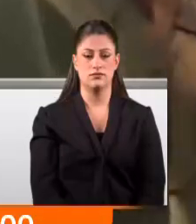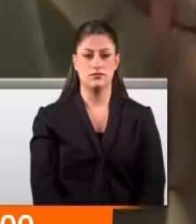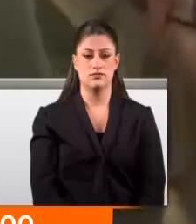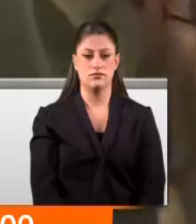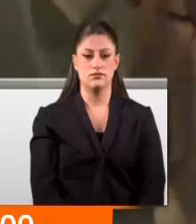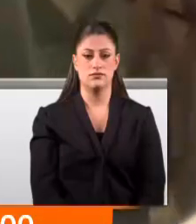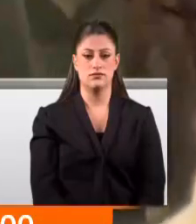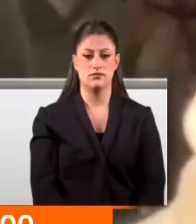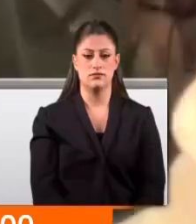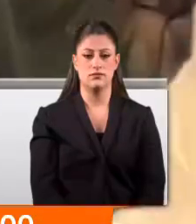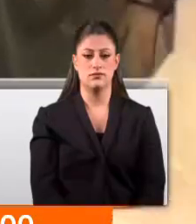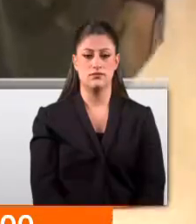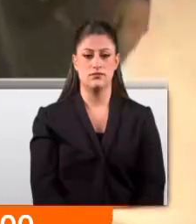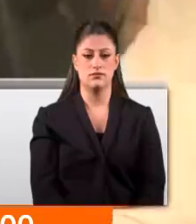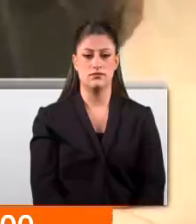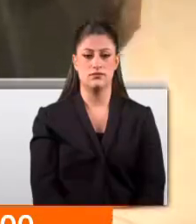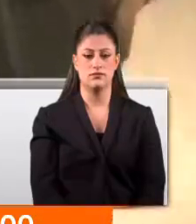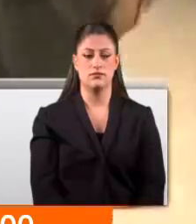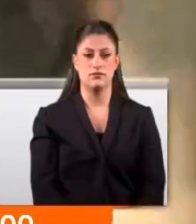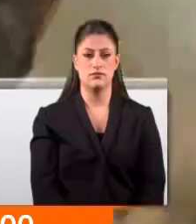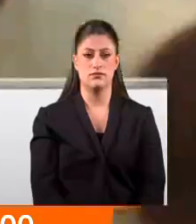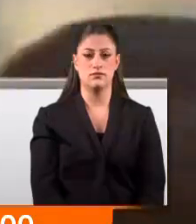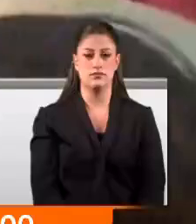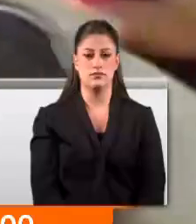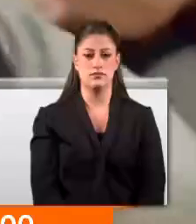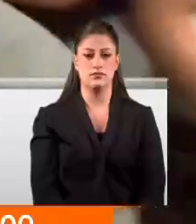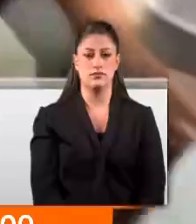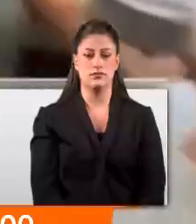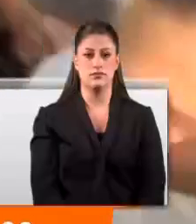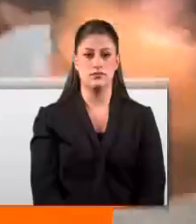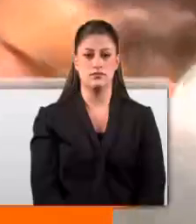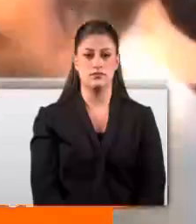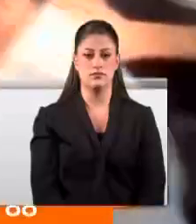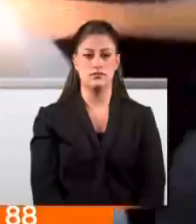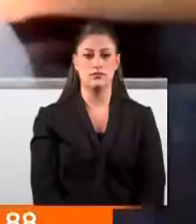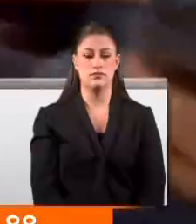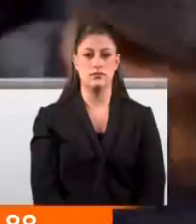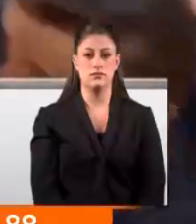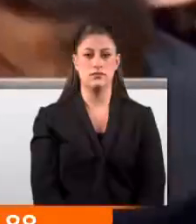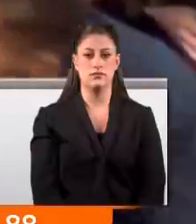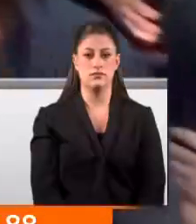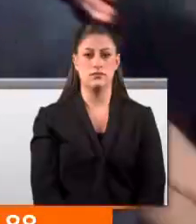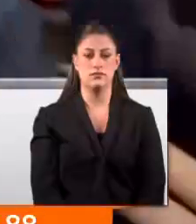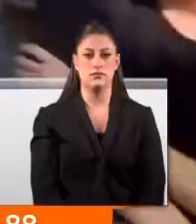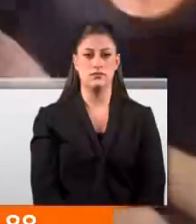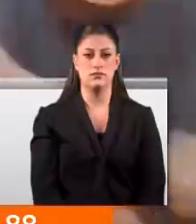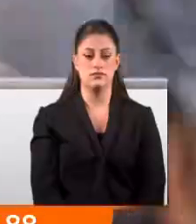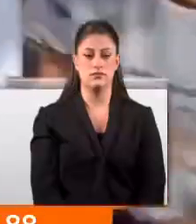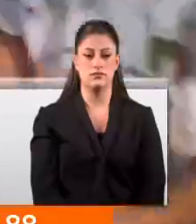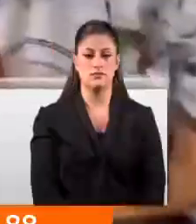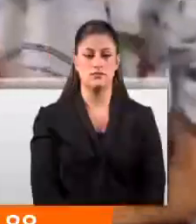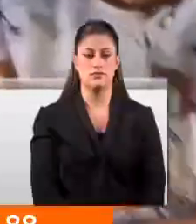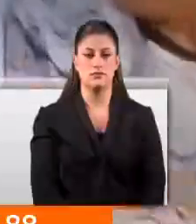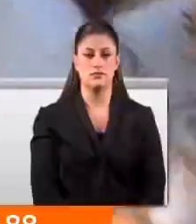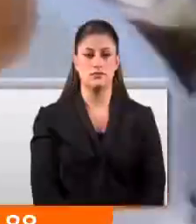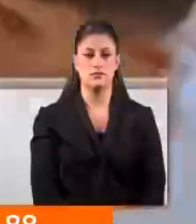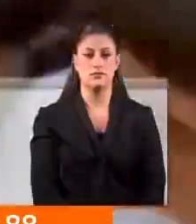verdiğinizi sizler de gayet iyi biliyorsunuz. Dolayısıyla ben siz gençlerimizle iftihar ediyorum.